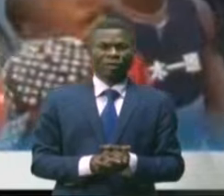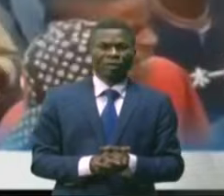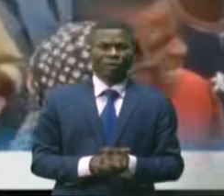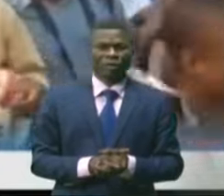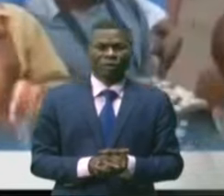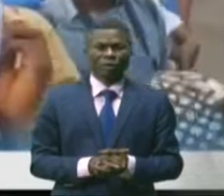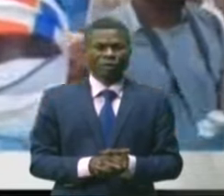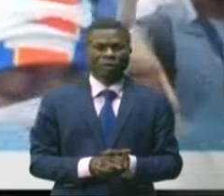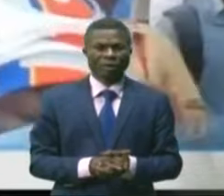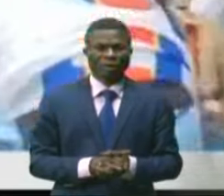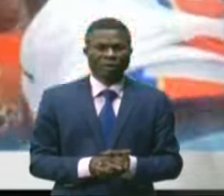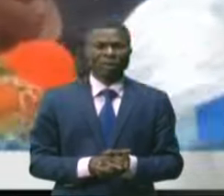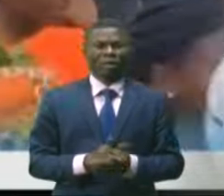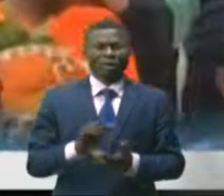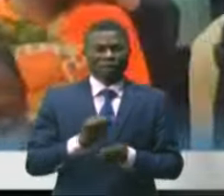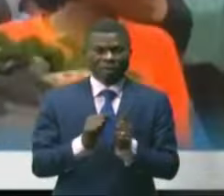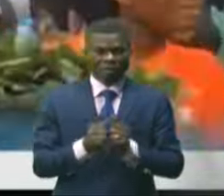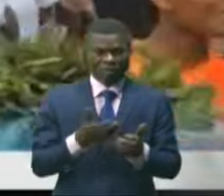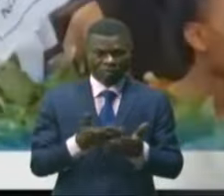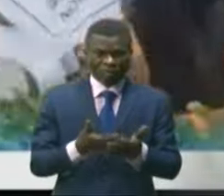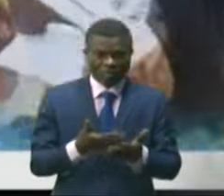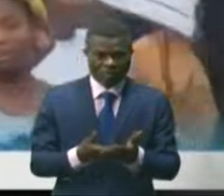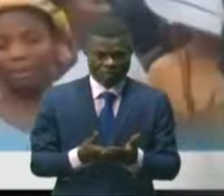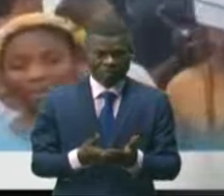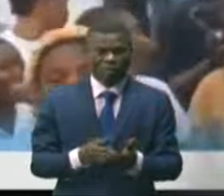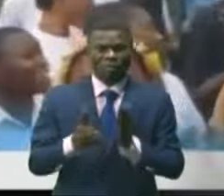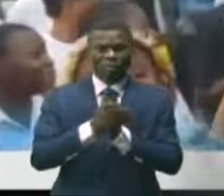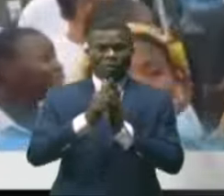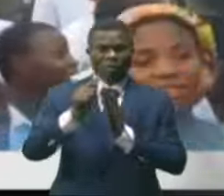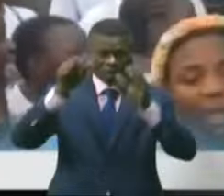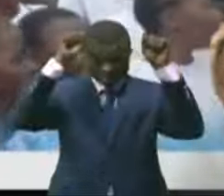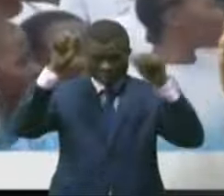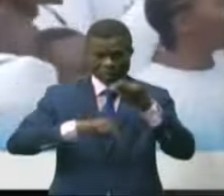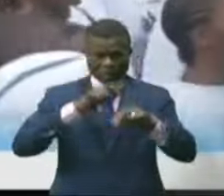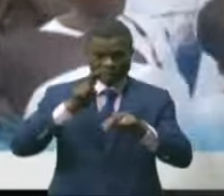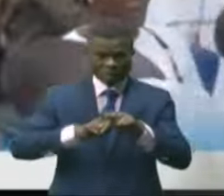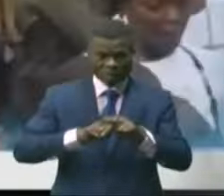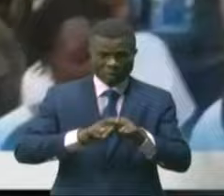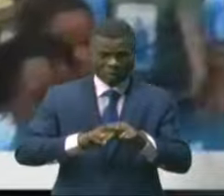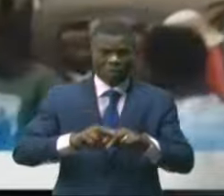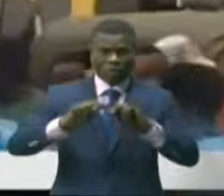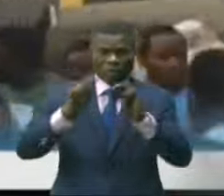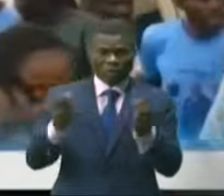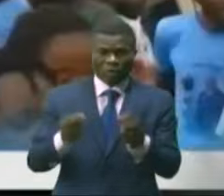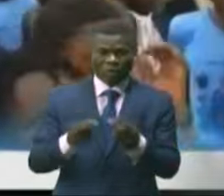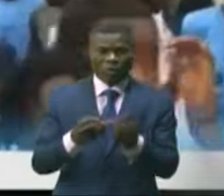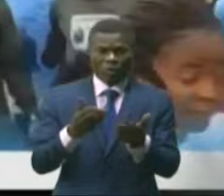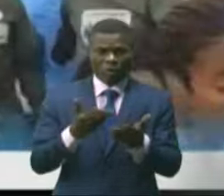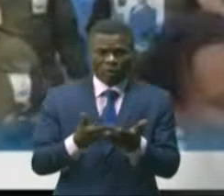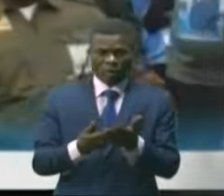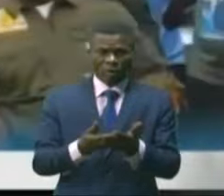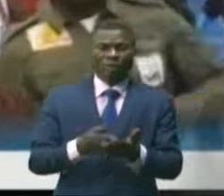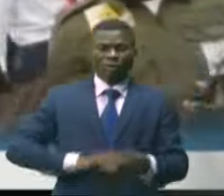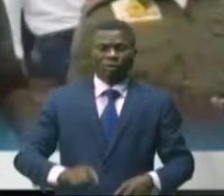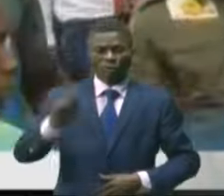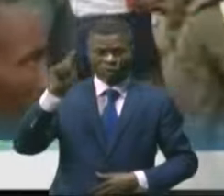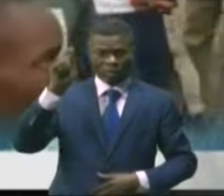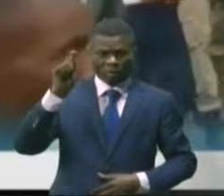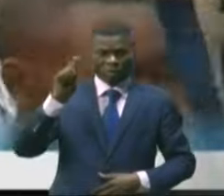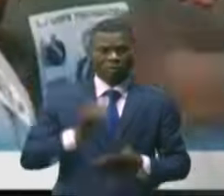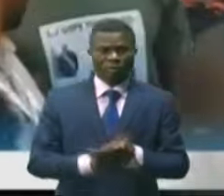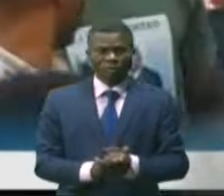les combattants et militants en sa qualité du président national de la Ligue des jeunes IDPES Tshisekedi. Cette foule